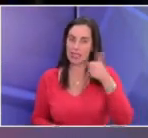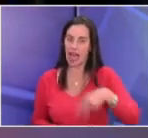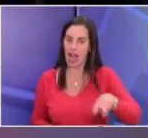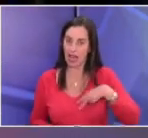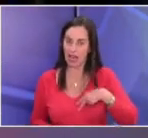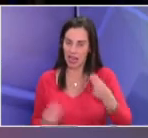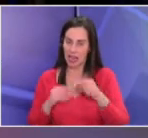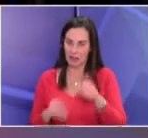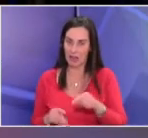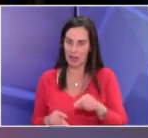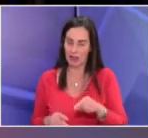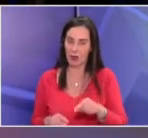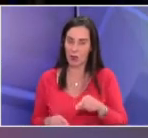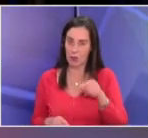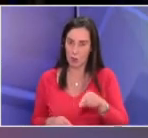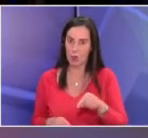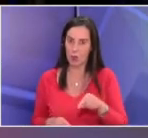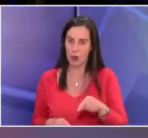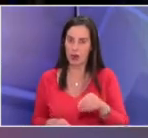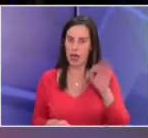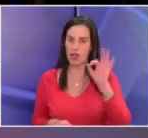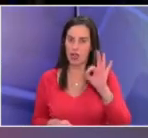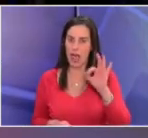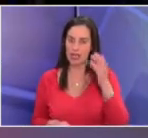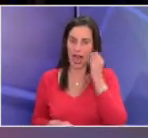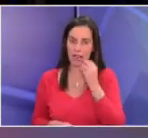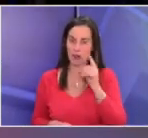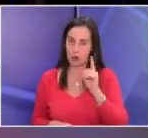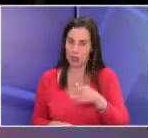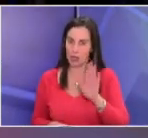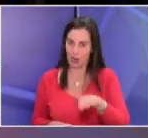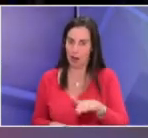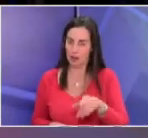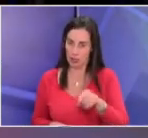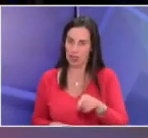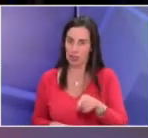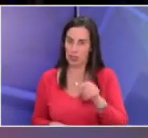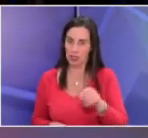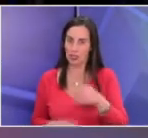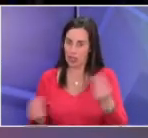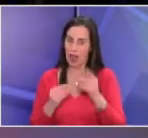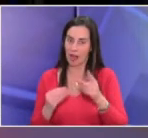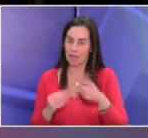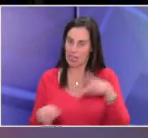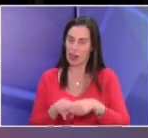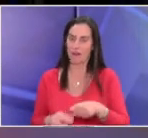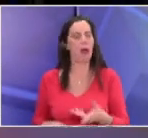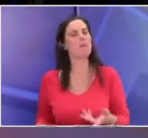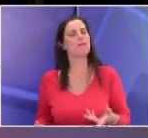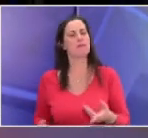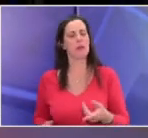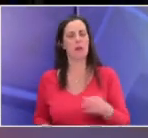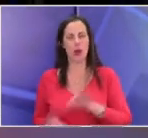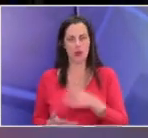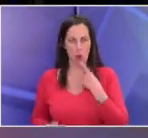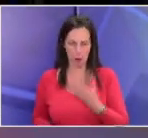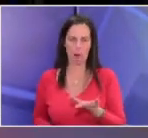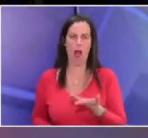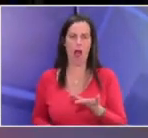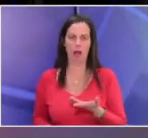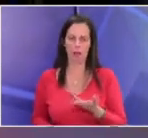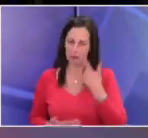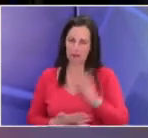לנהיגה נכונה, ותנו להם שיעורים, תיאוריה, ותנו להם שיעורים. זה הכל ביחד, זה הכל ביחד. ואני חושב שכאילו, תקשיבו חבר'ה, אני לא יודע באיזה בת ספר הילדים שלכם